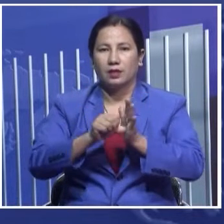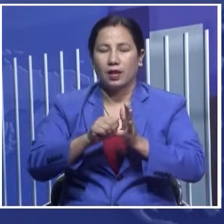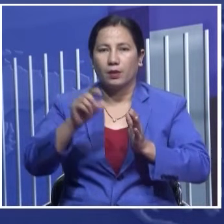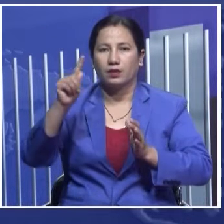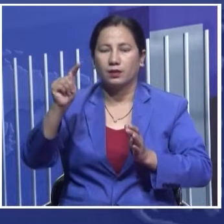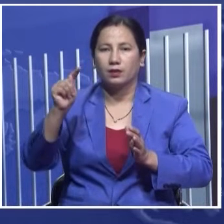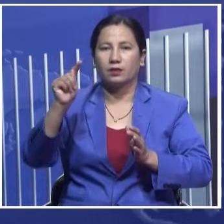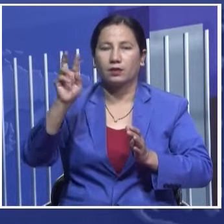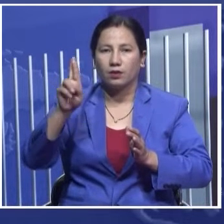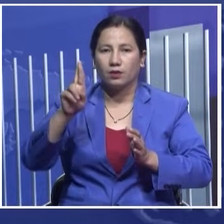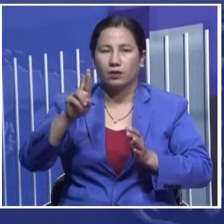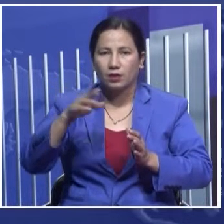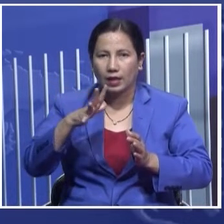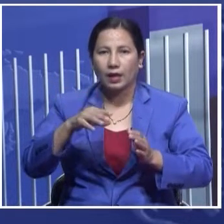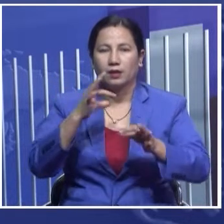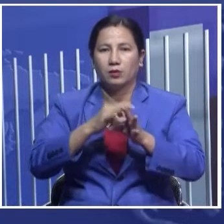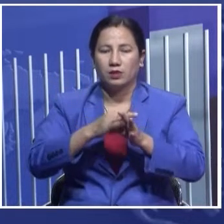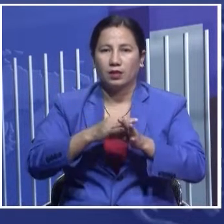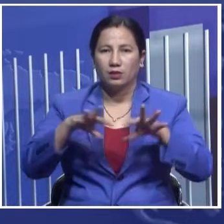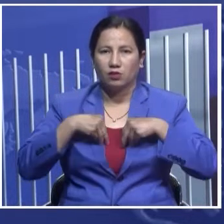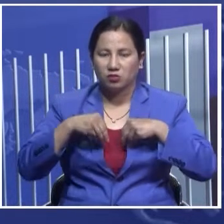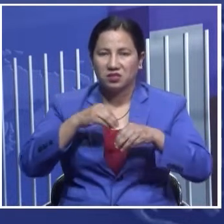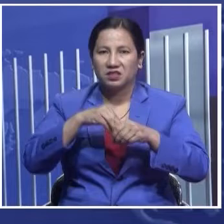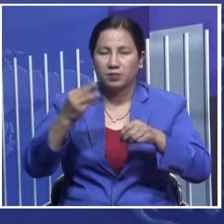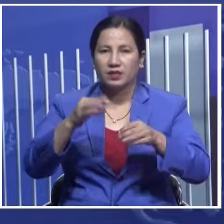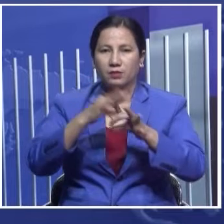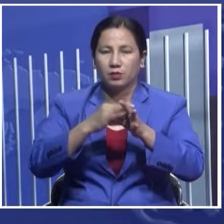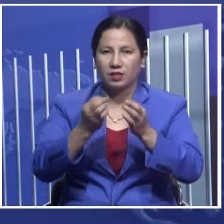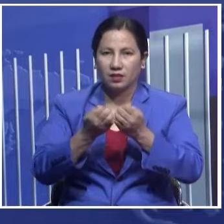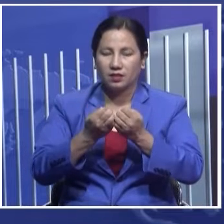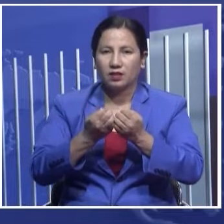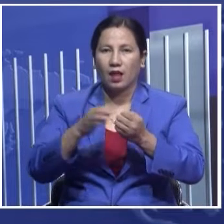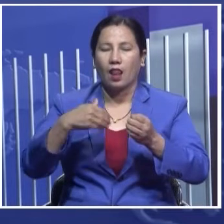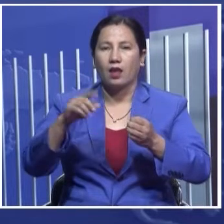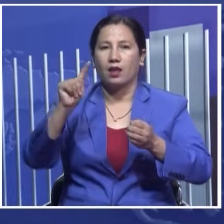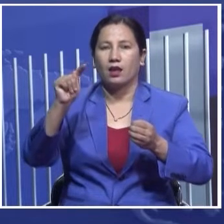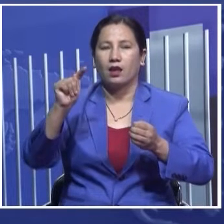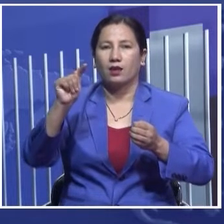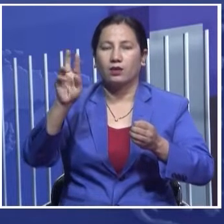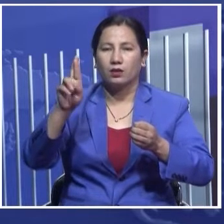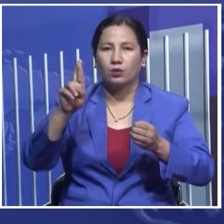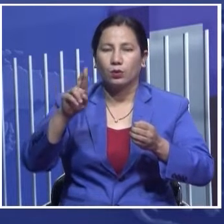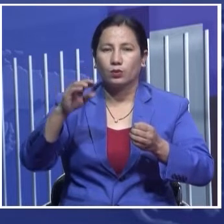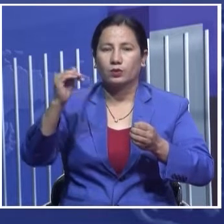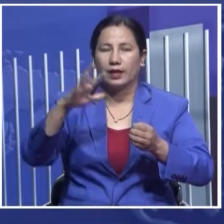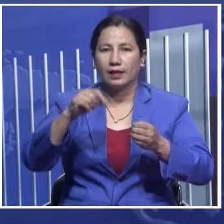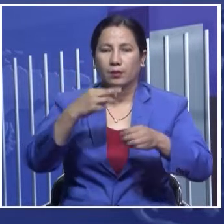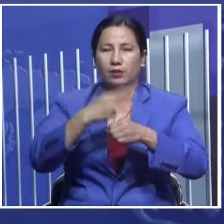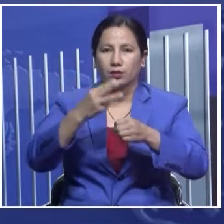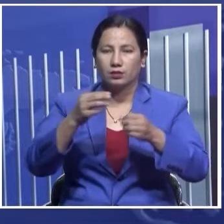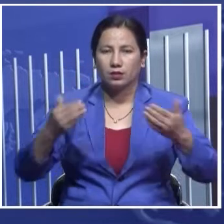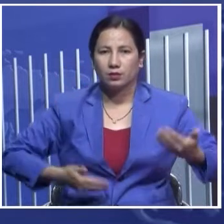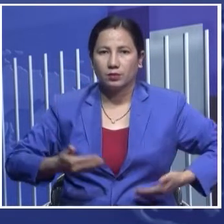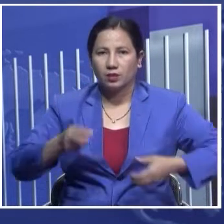करको दायरामा नआएका व्यवसायी तथा अनुमति बिना व्यवसाय गरिरहेका व्यवसायीलाई करको दायरामा ल्याउने उद्देश्यले बजार